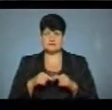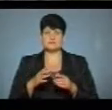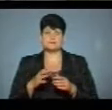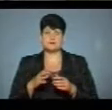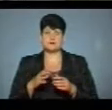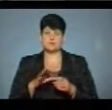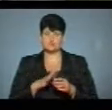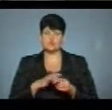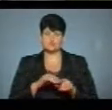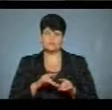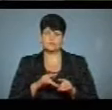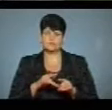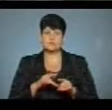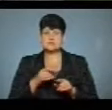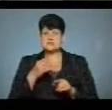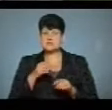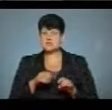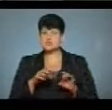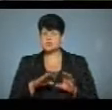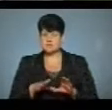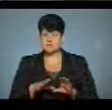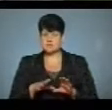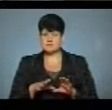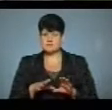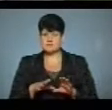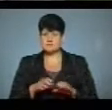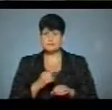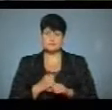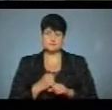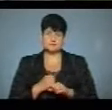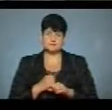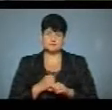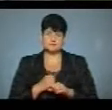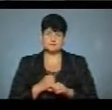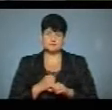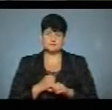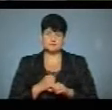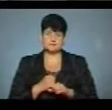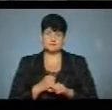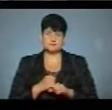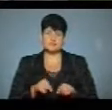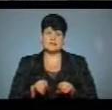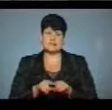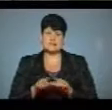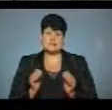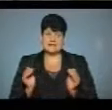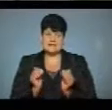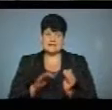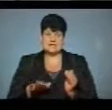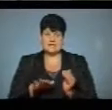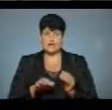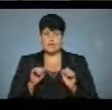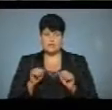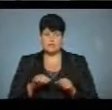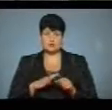такий, вирішили зробити ці такі діляночки виділити, щоб можна